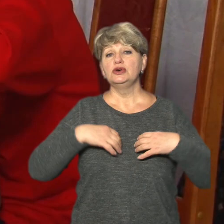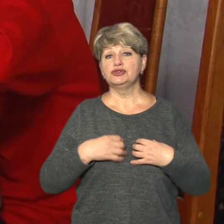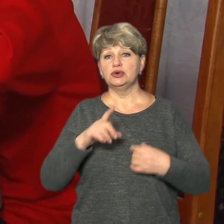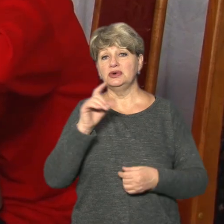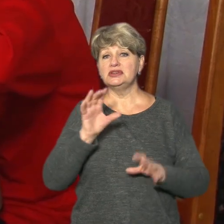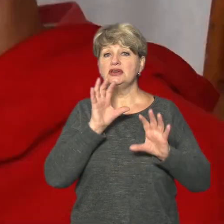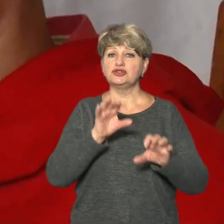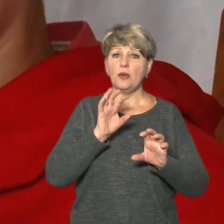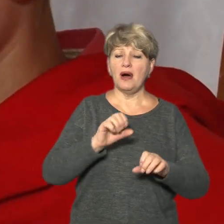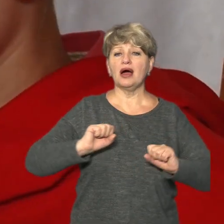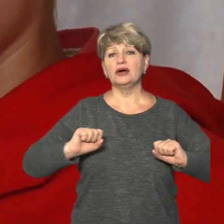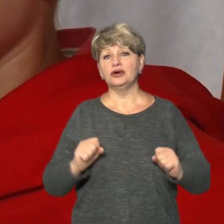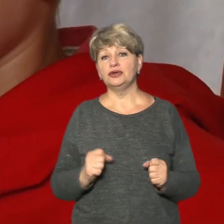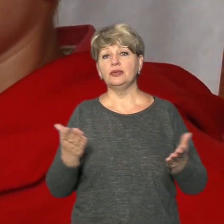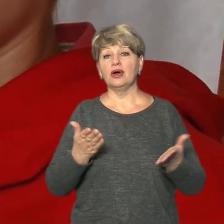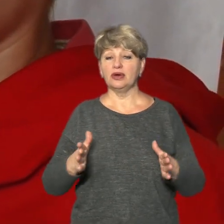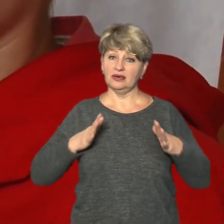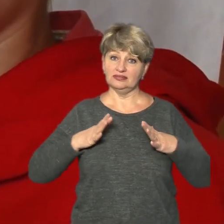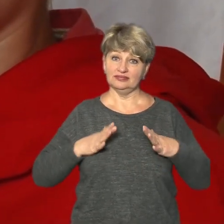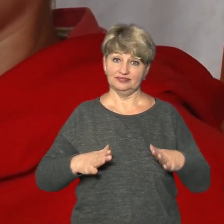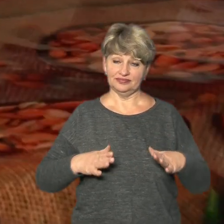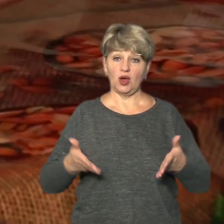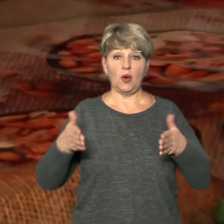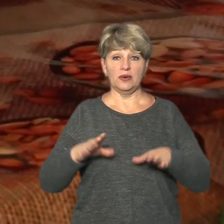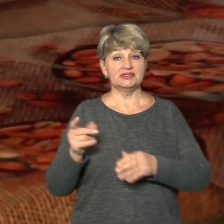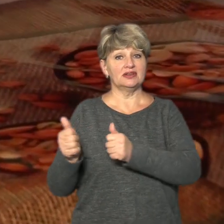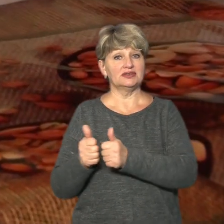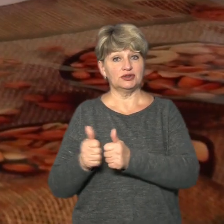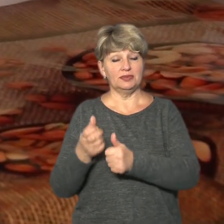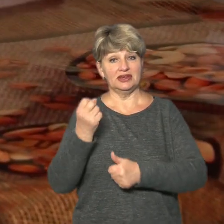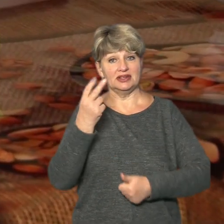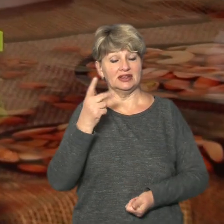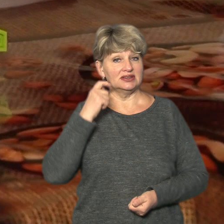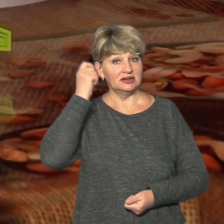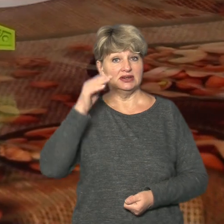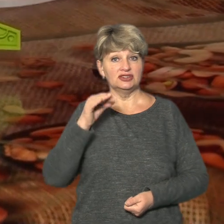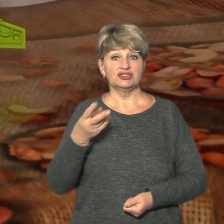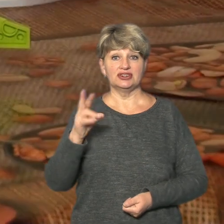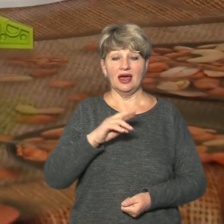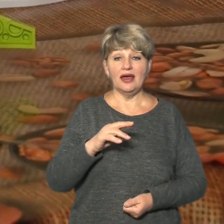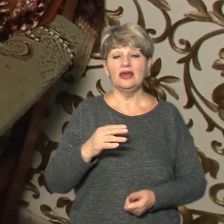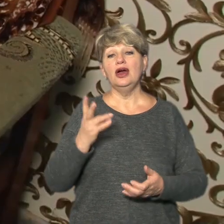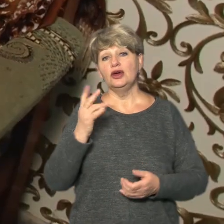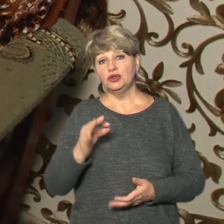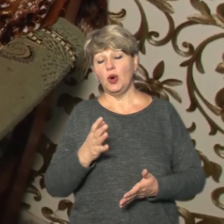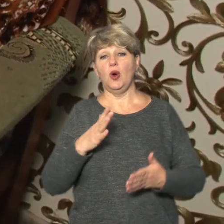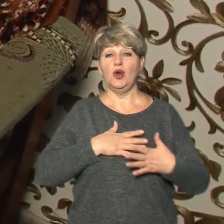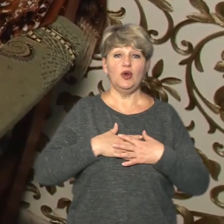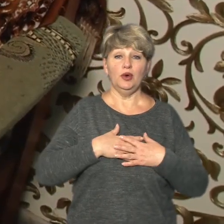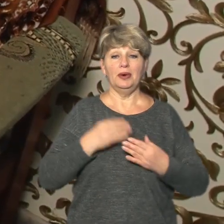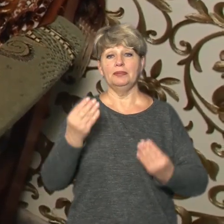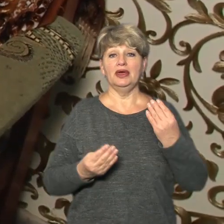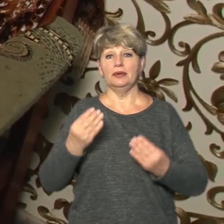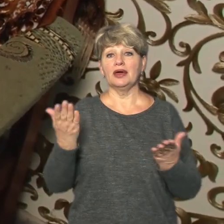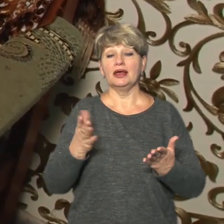за собакою яку довелося залишити на сусідів 13-річний Женя розраду розповідає знаходить в улюблених іграшках які встиг забрати